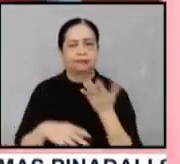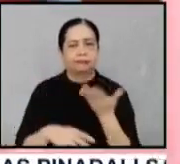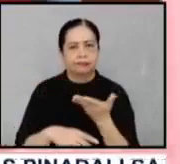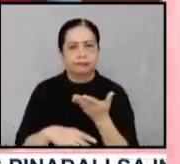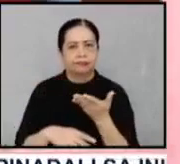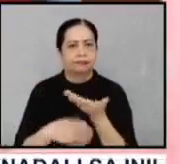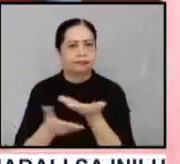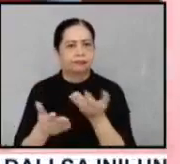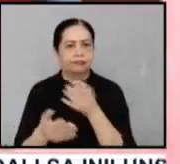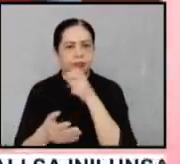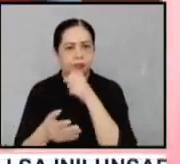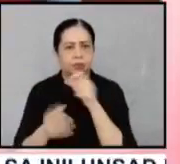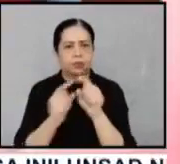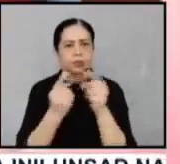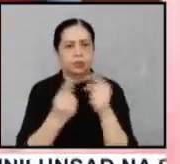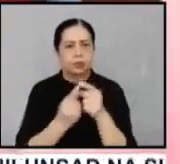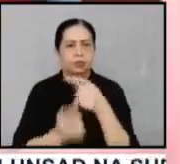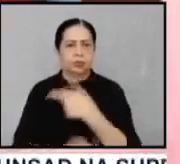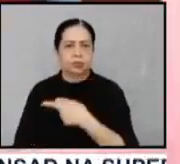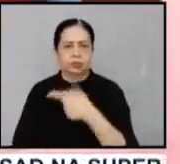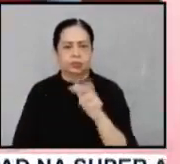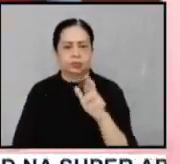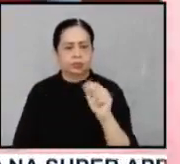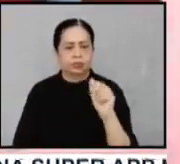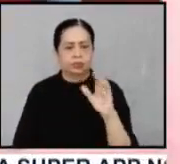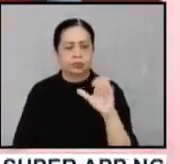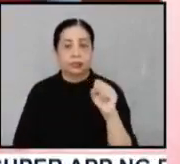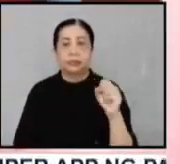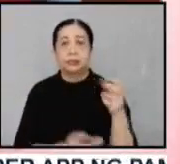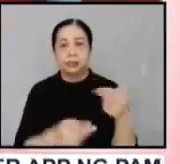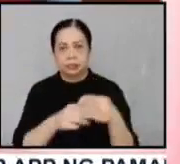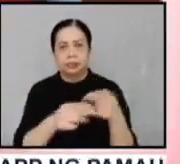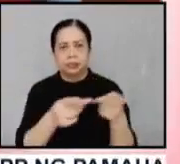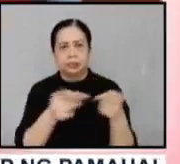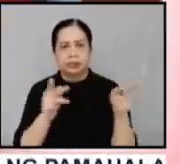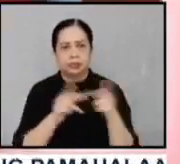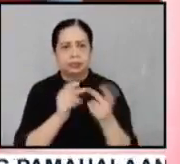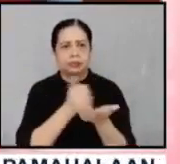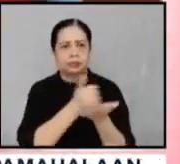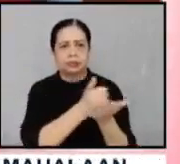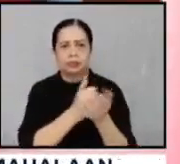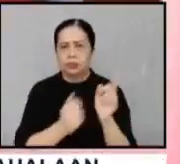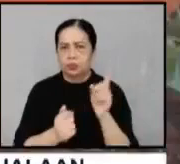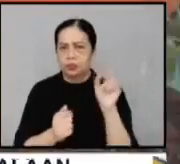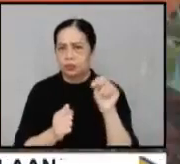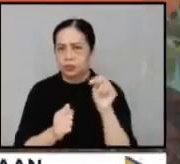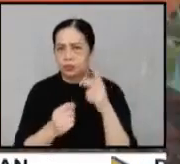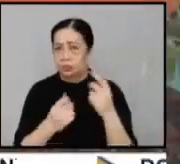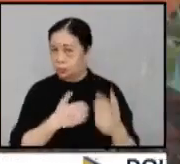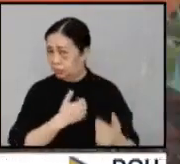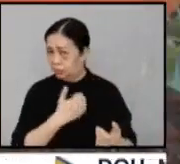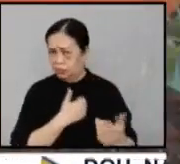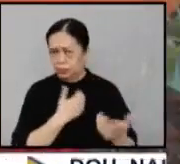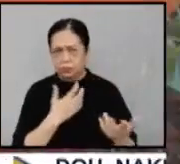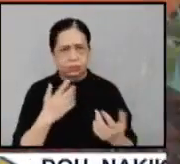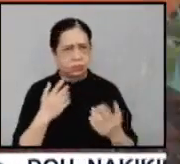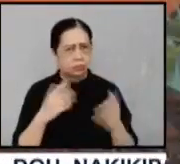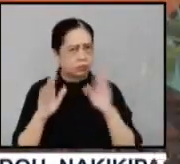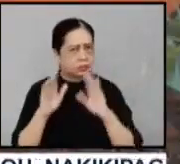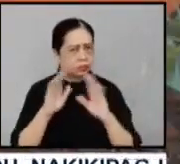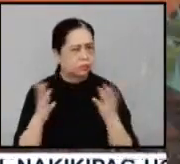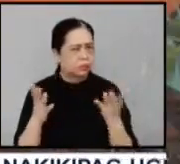sa Graces, no, and other organizations na tinutulungan natin? More on emotions po ba yung nagiging problema nila ngayon? Tell us